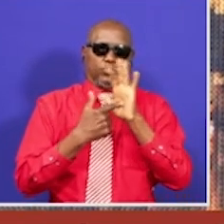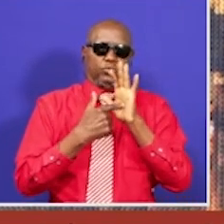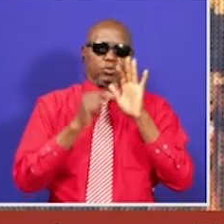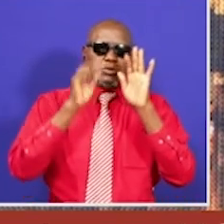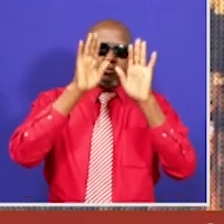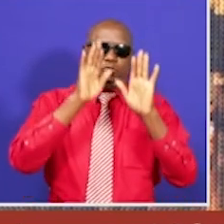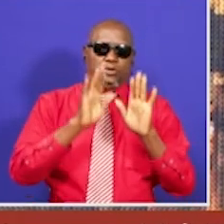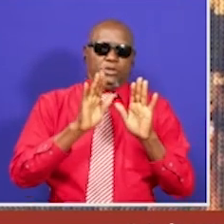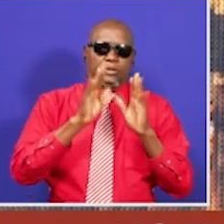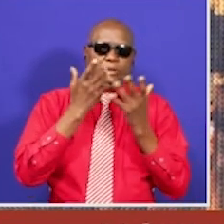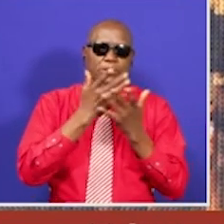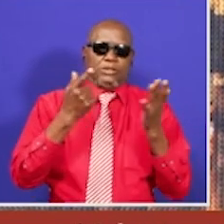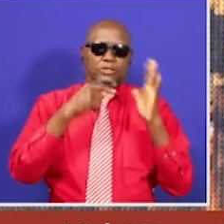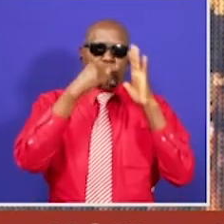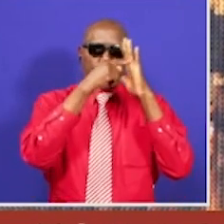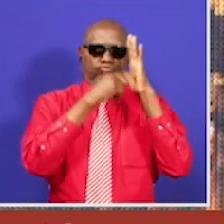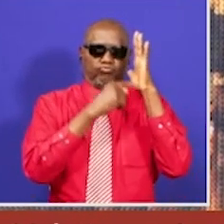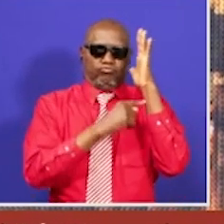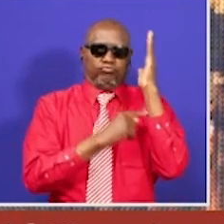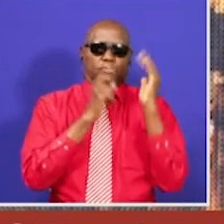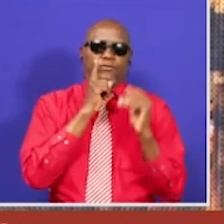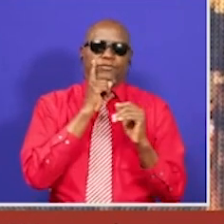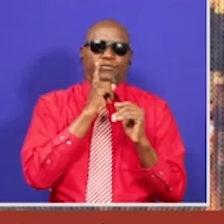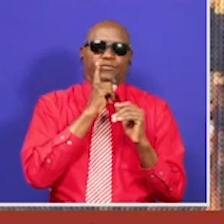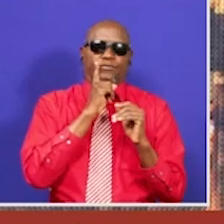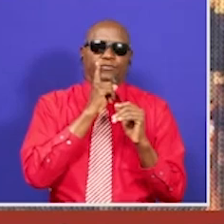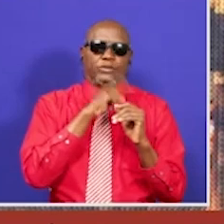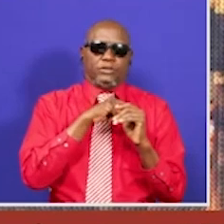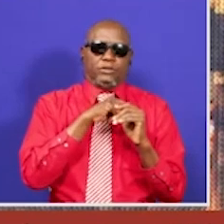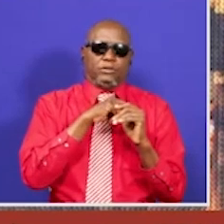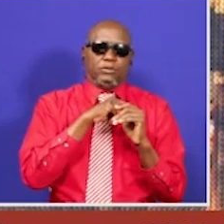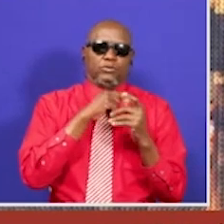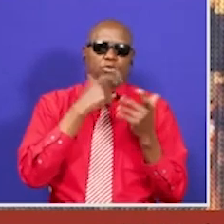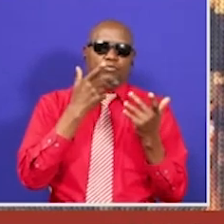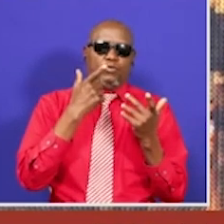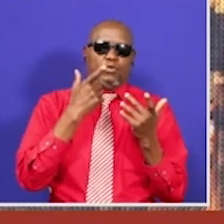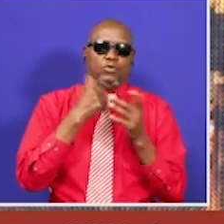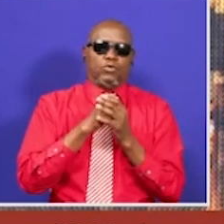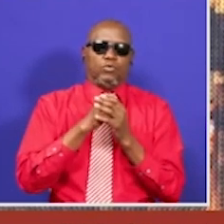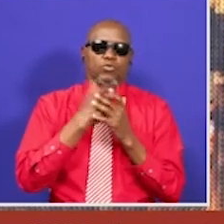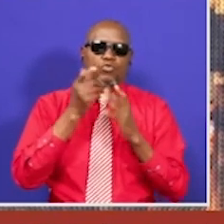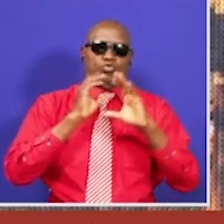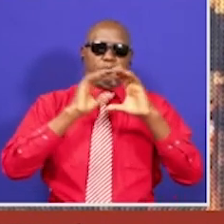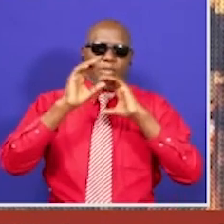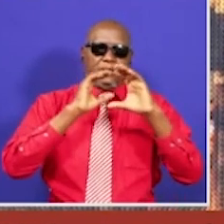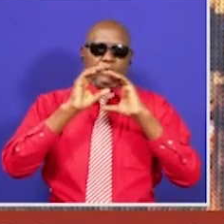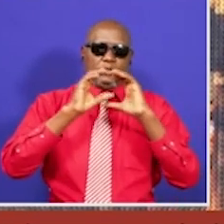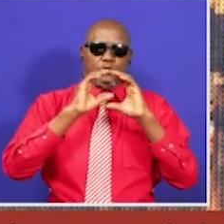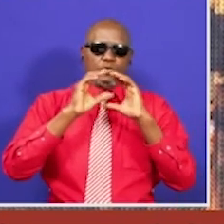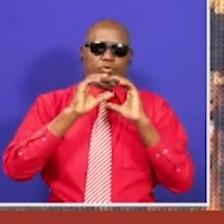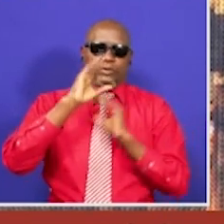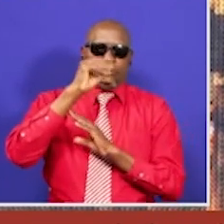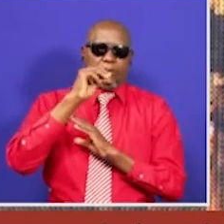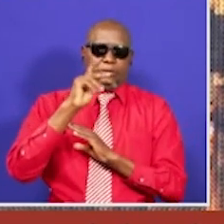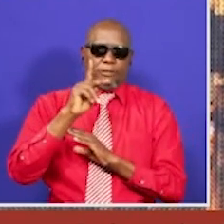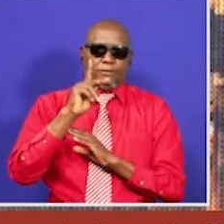wanayotaka yaangaziwe kwa haraka na wakuu wa vyombo vya usalama na mamlaka ya mawasiliano. Miongoni mwa matakwa